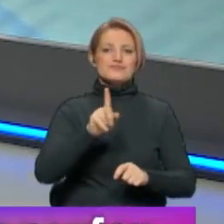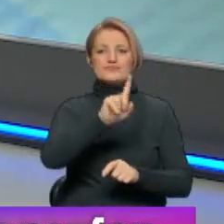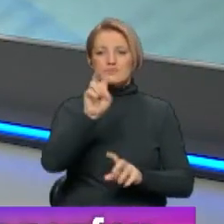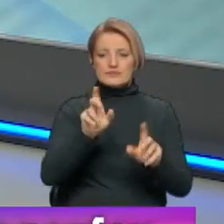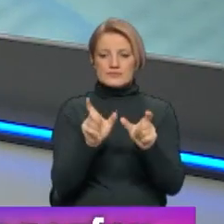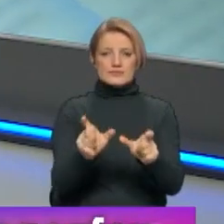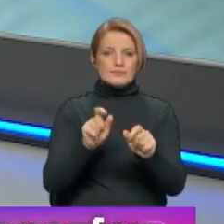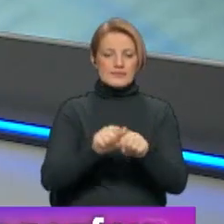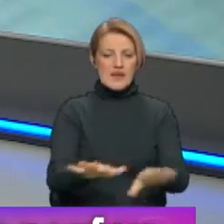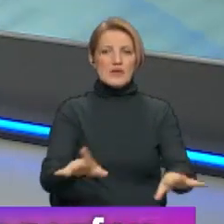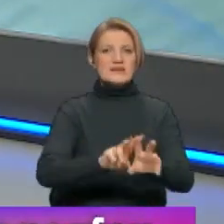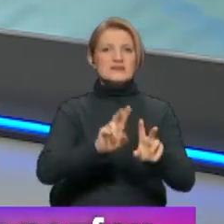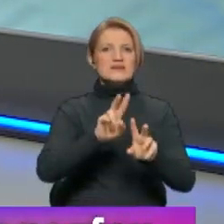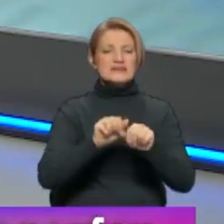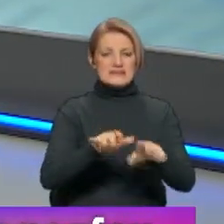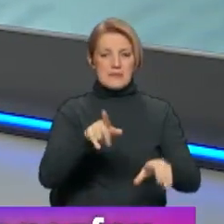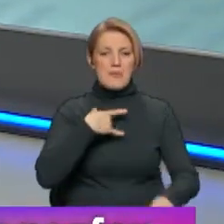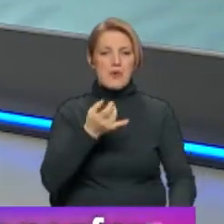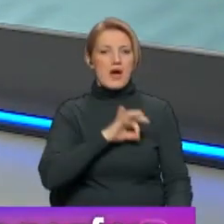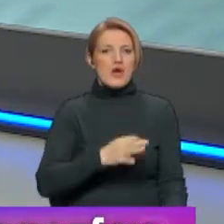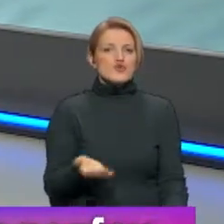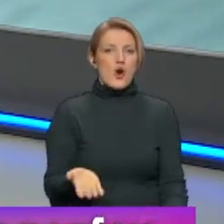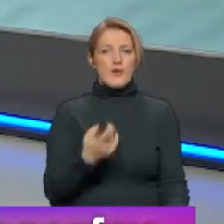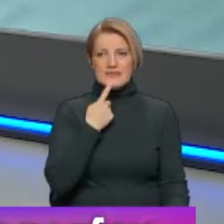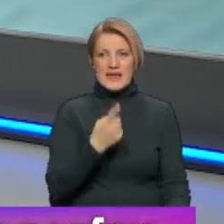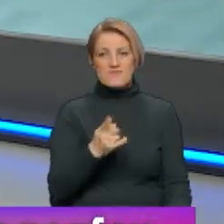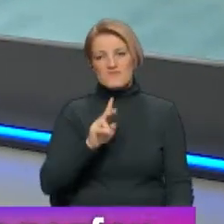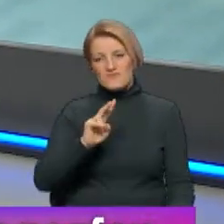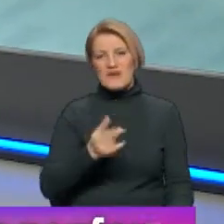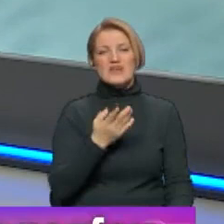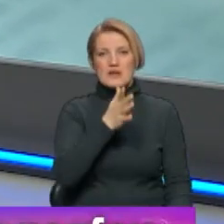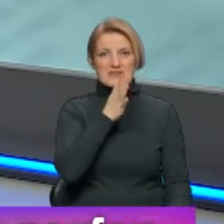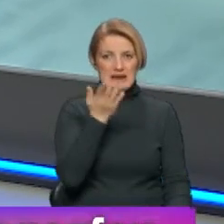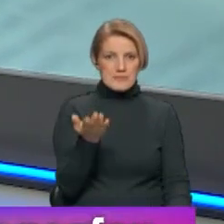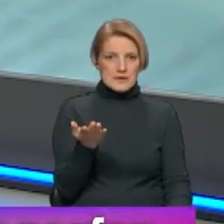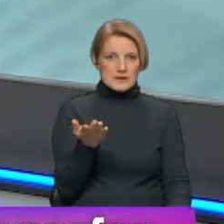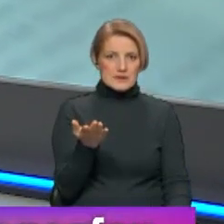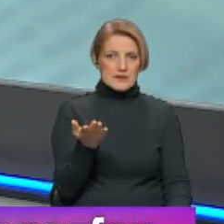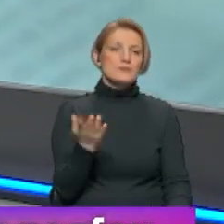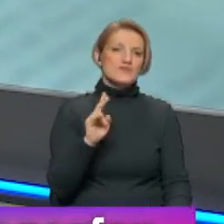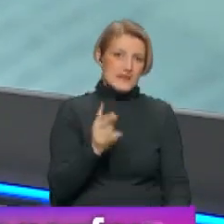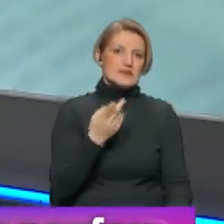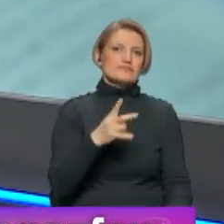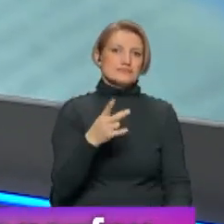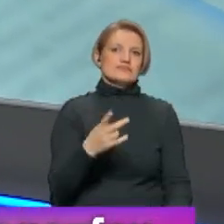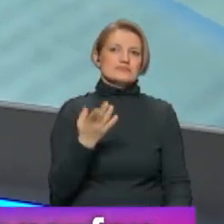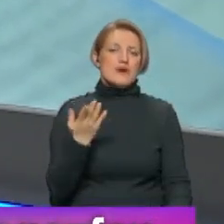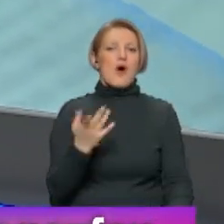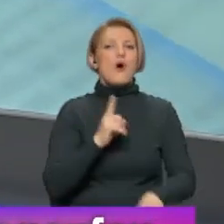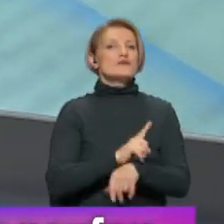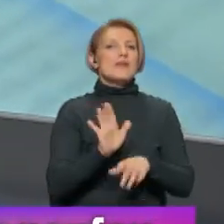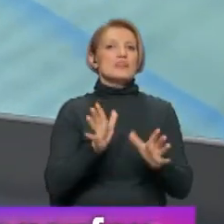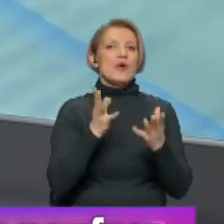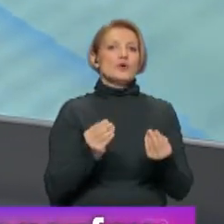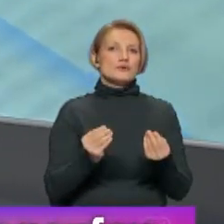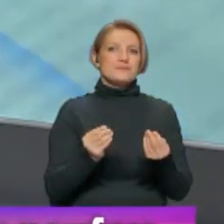korumalı mevduat sisteminden ben bundan para da kazanmıyorum deyip vazgeçebilirler mi? Vazgeçebilirler. O zaman ne